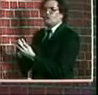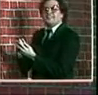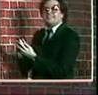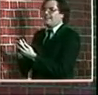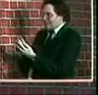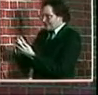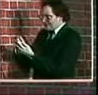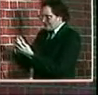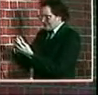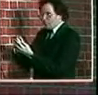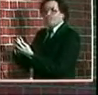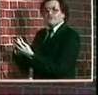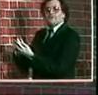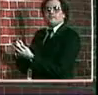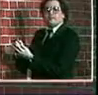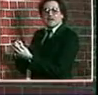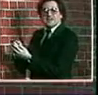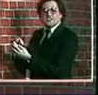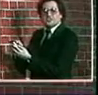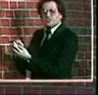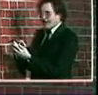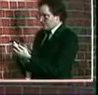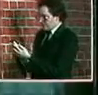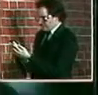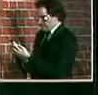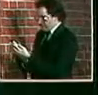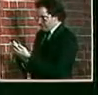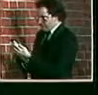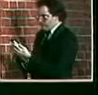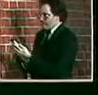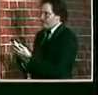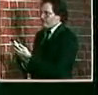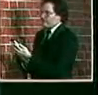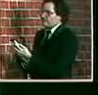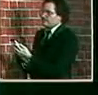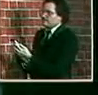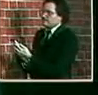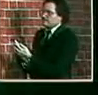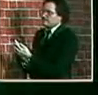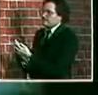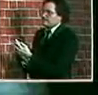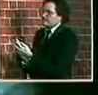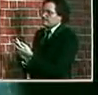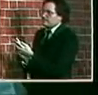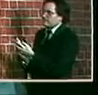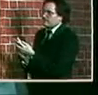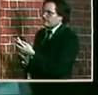A szovjet egyesen dokumentumfilm a pangás időszakáról. Ja, vagy ikés ne!